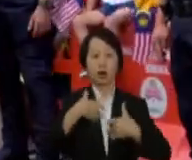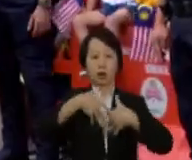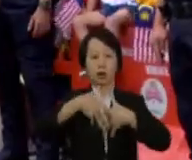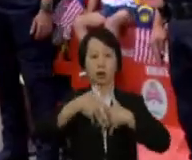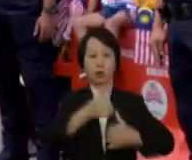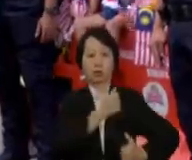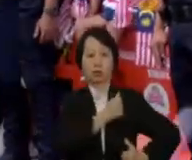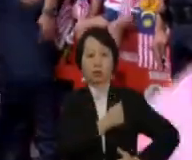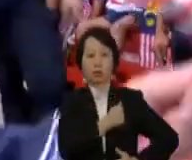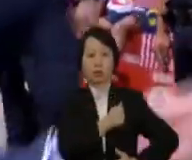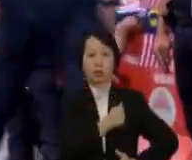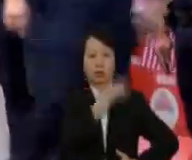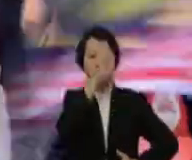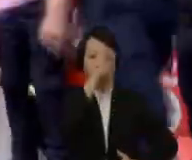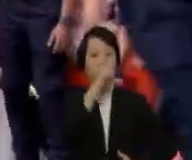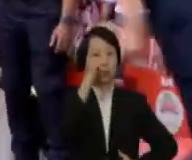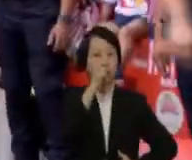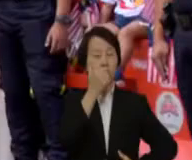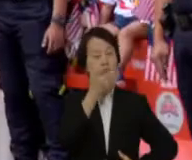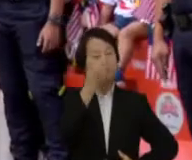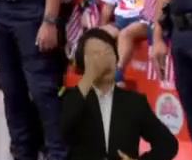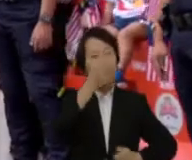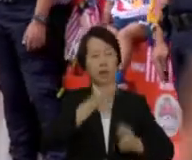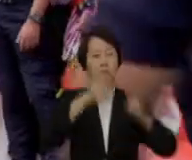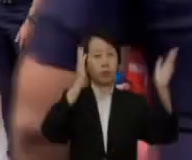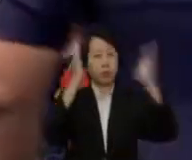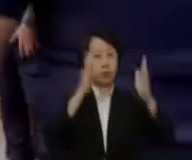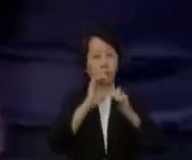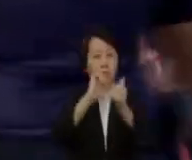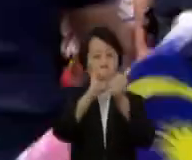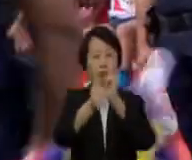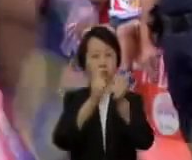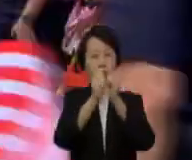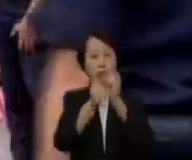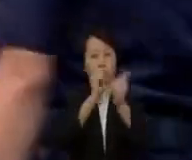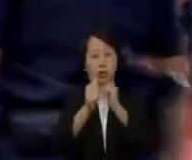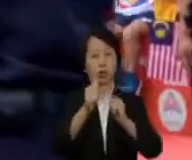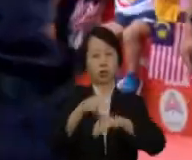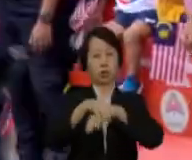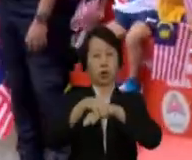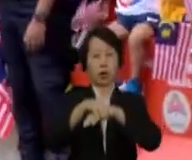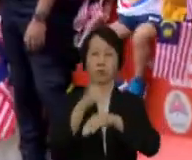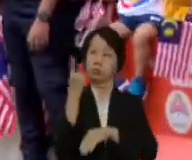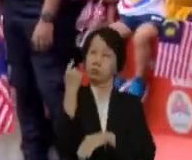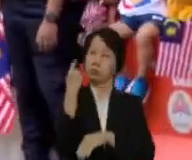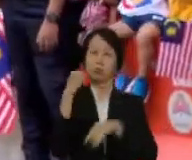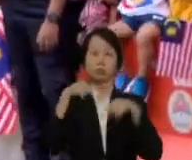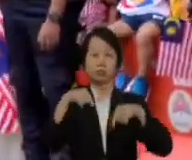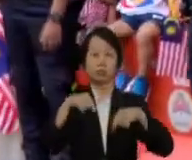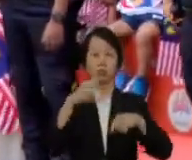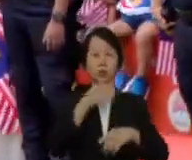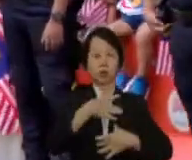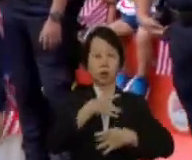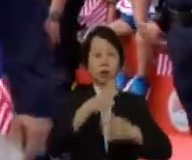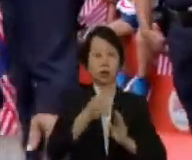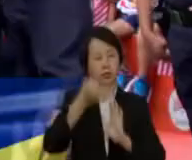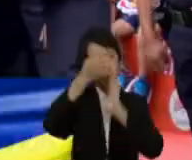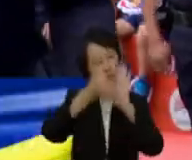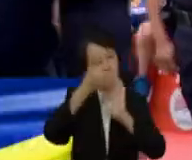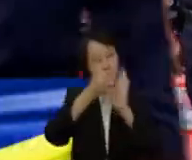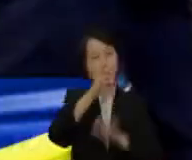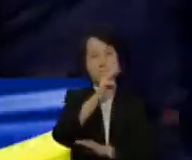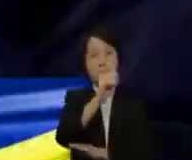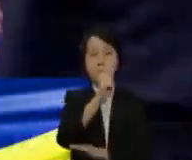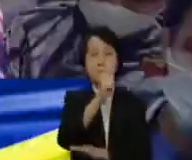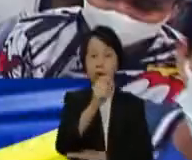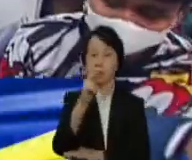Wira dan juga Wirawati yang telah mengharumkan nama negara kita di Sukan Commonwealth Birmingham baru-baru ini. Kepada peminat-peminat filem Mat Kilau,